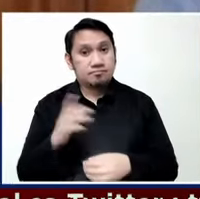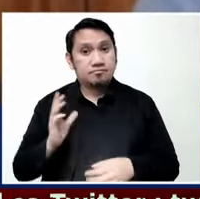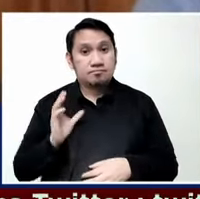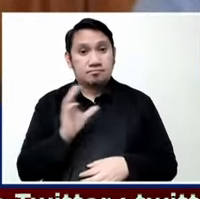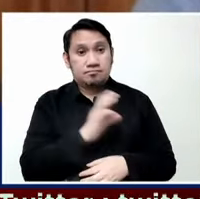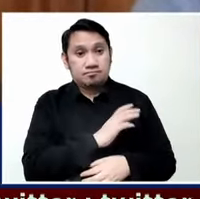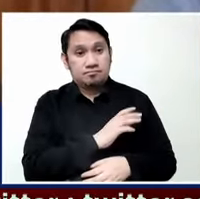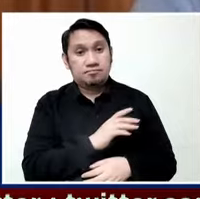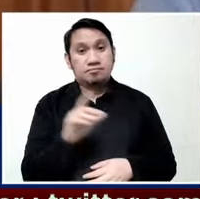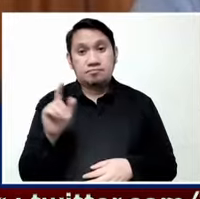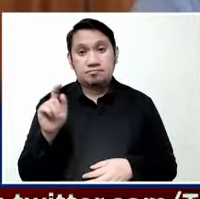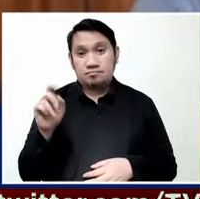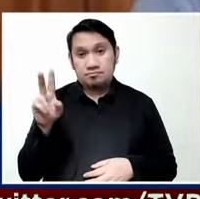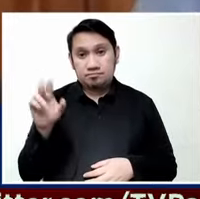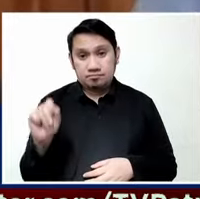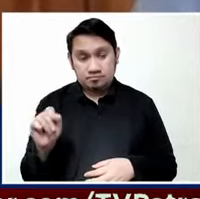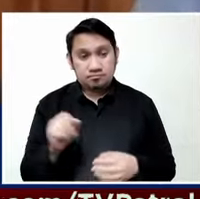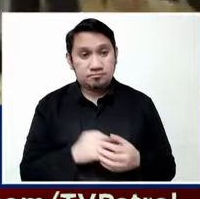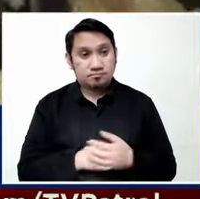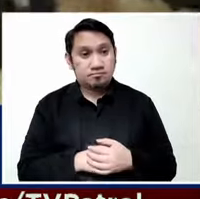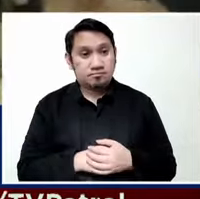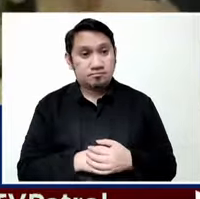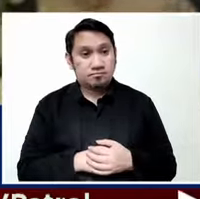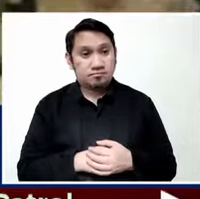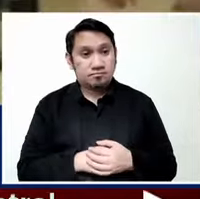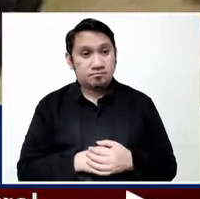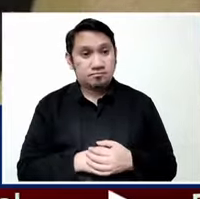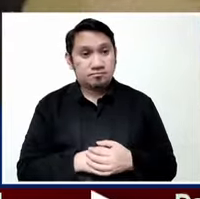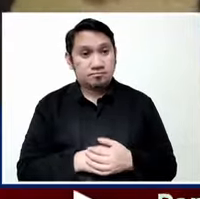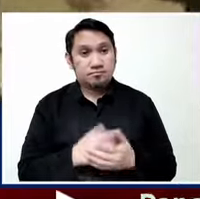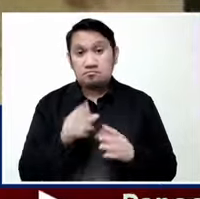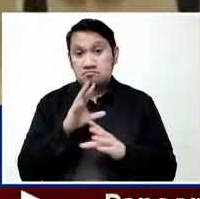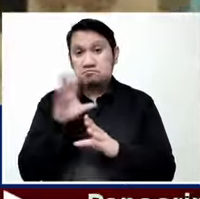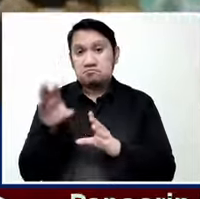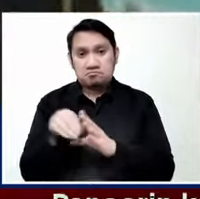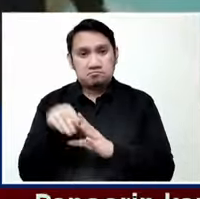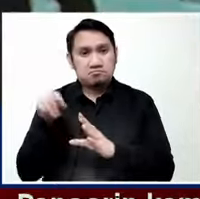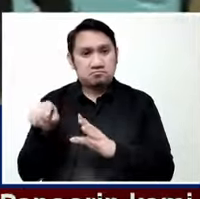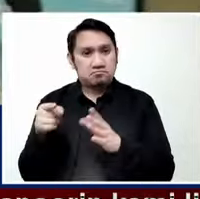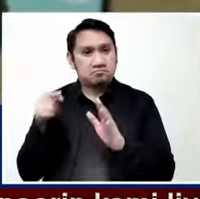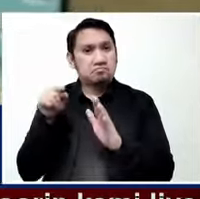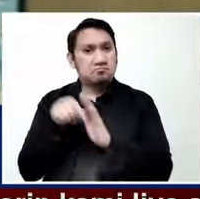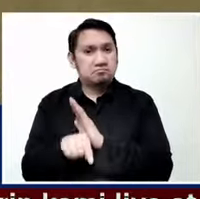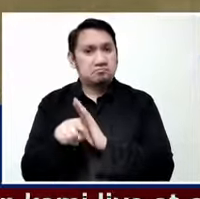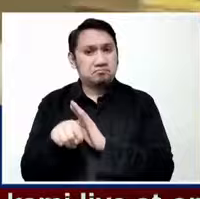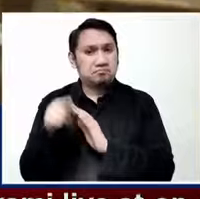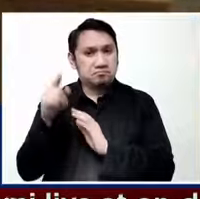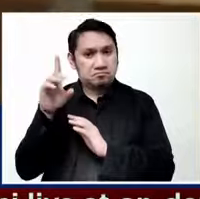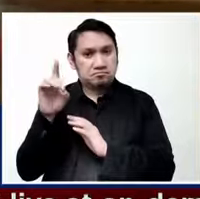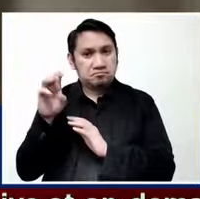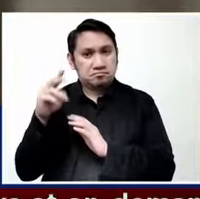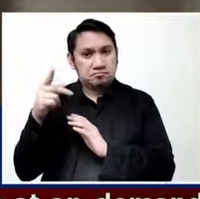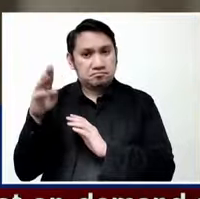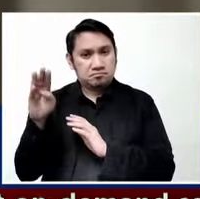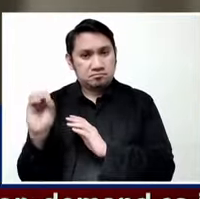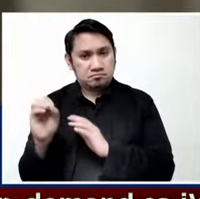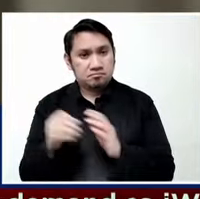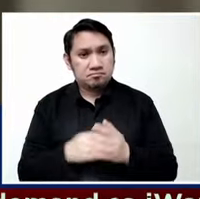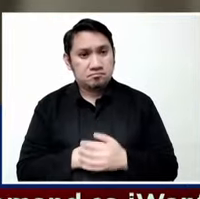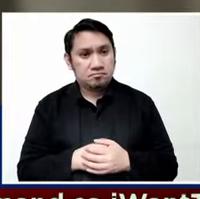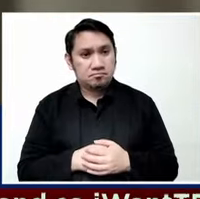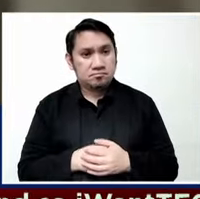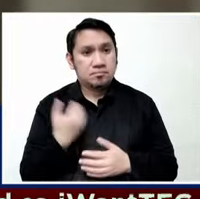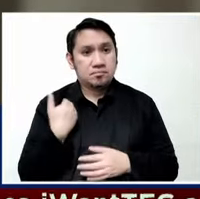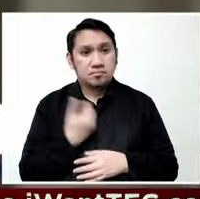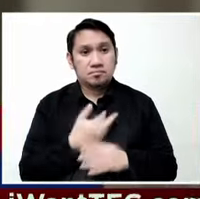si suspended Congressman Arnulfo Teves Jr. na nadawid sa pagkamatay ng asawang si Governor Ruel Degamo. Pursuant to our